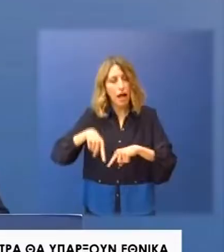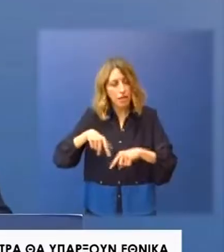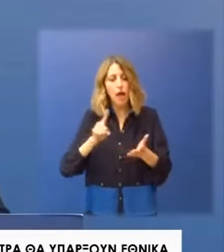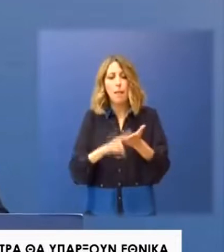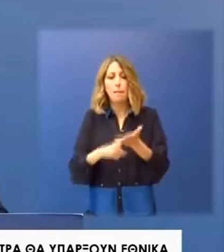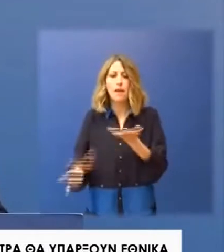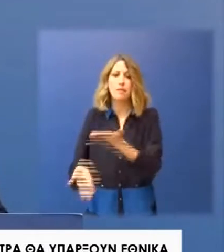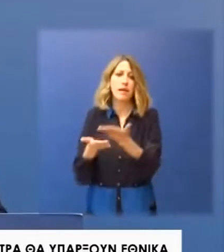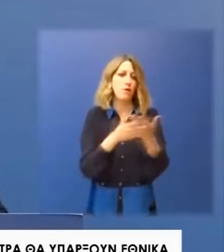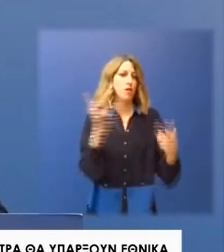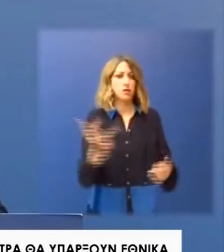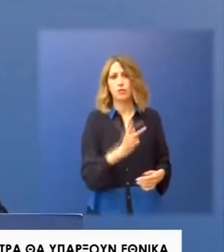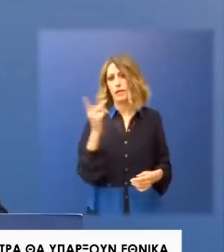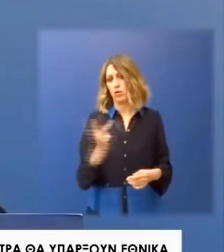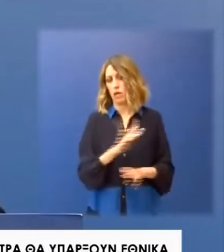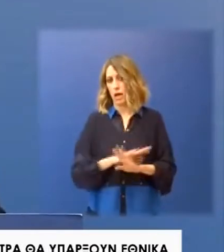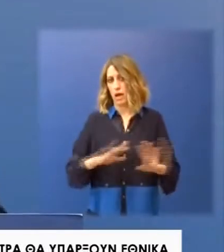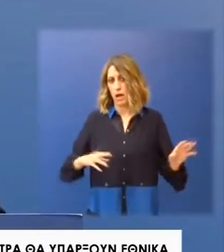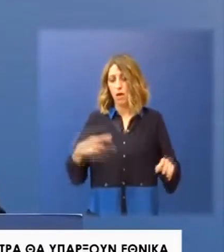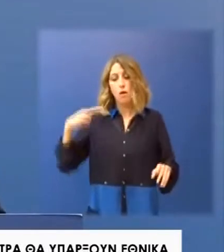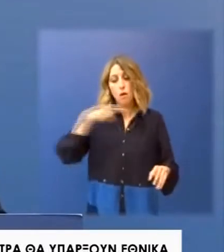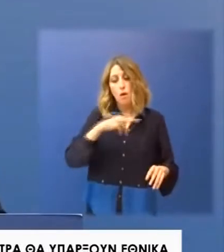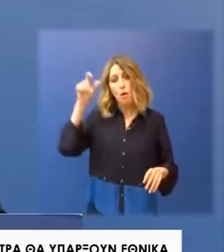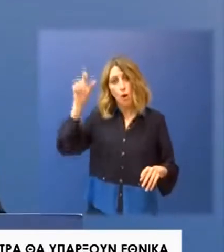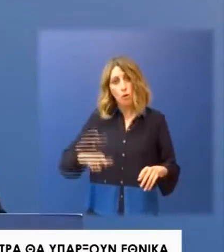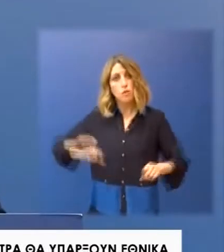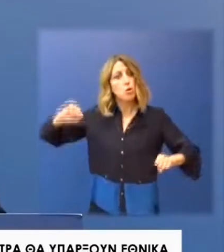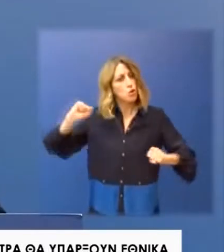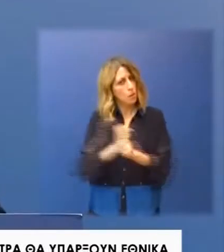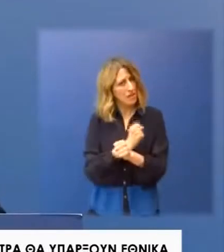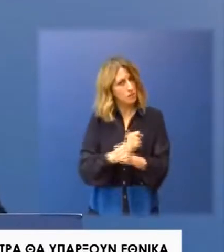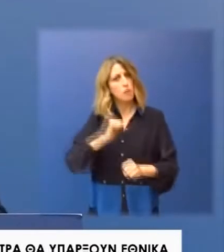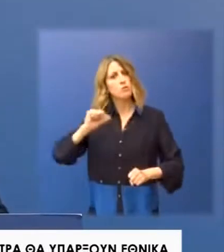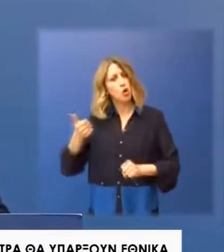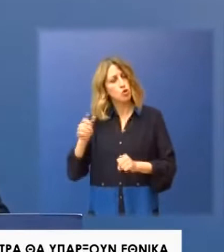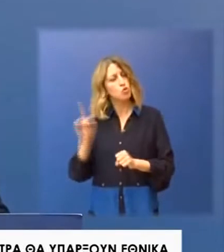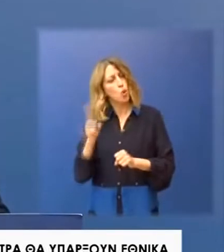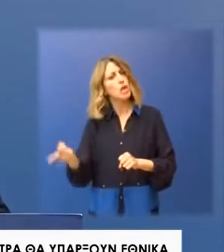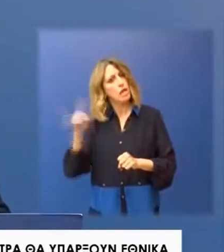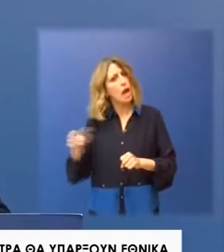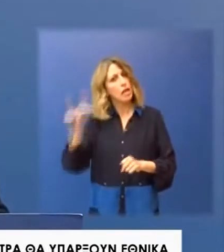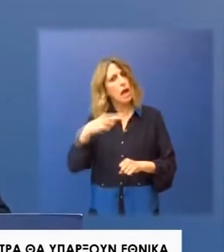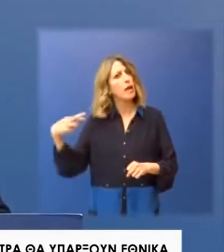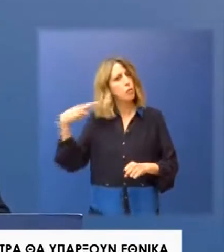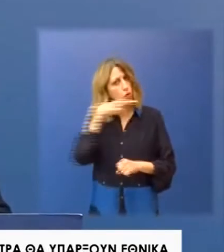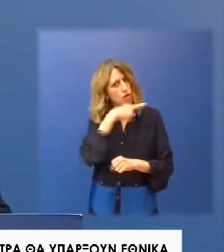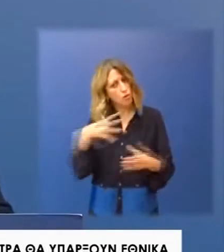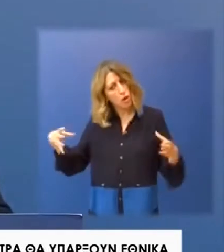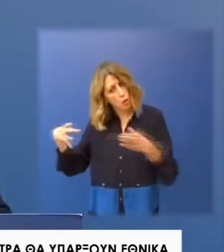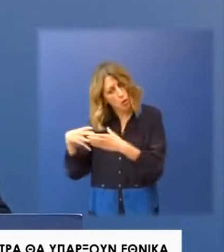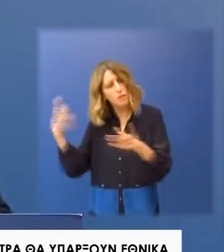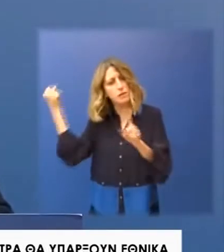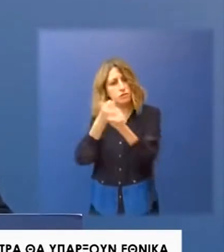στην προσπάθεια που υποστηρίζεται και από άλλους ηγέτες για μια ευρωπαϊκή λύση σε ένα πρόβλημα που είναι πανευρωπαϊκό και δεν